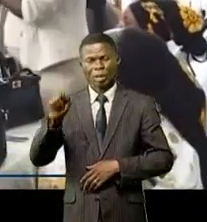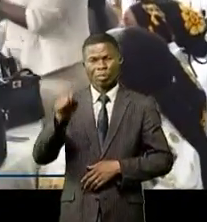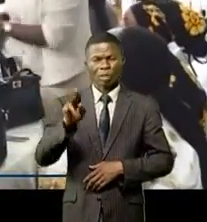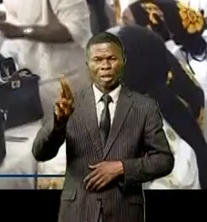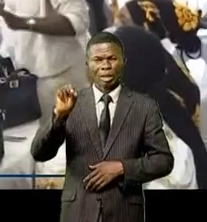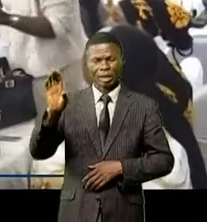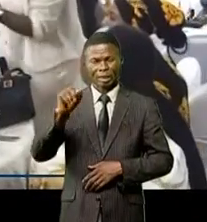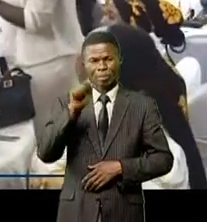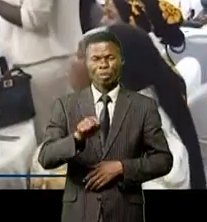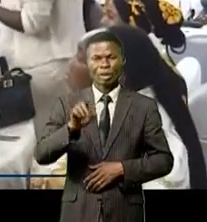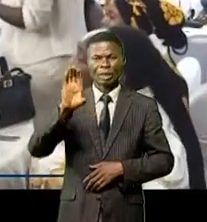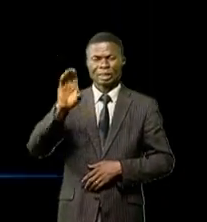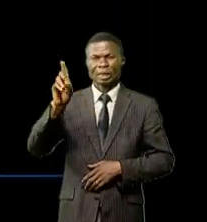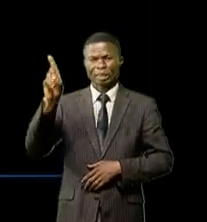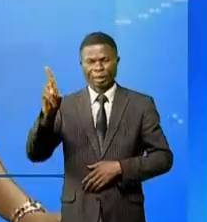www.rtnc.cd.